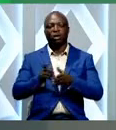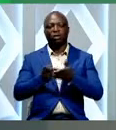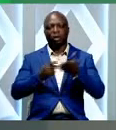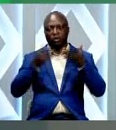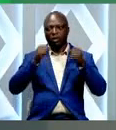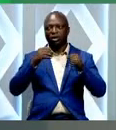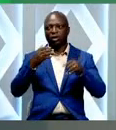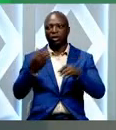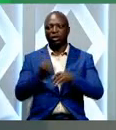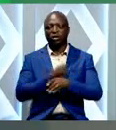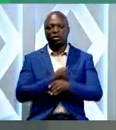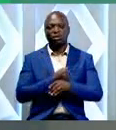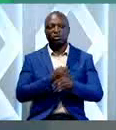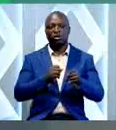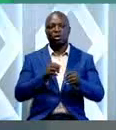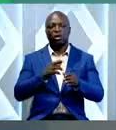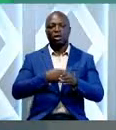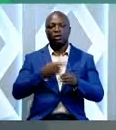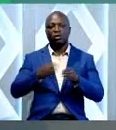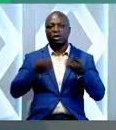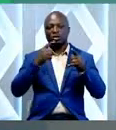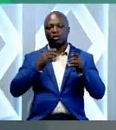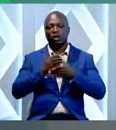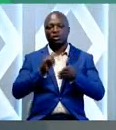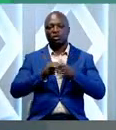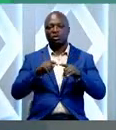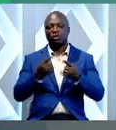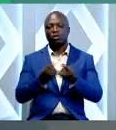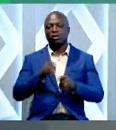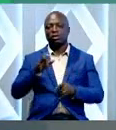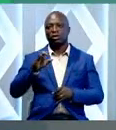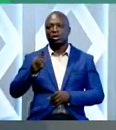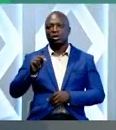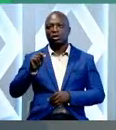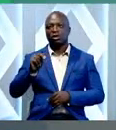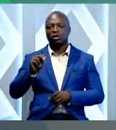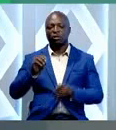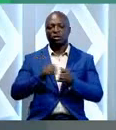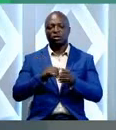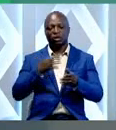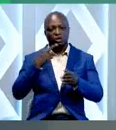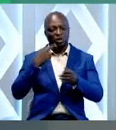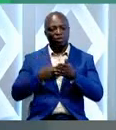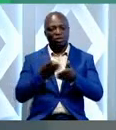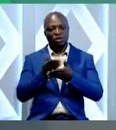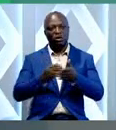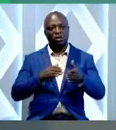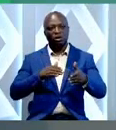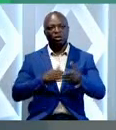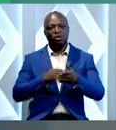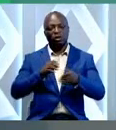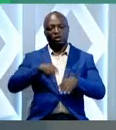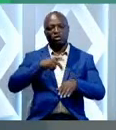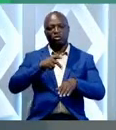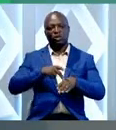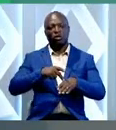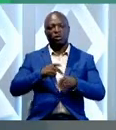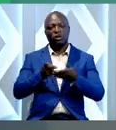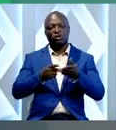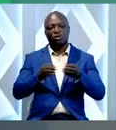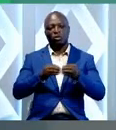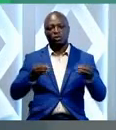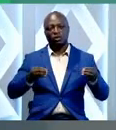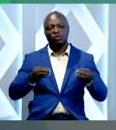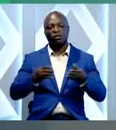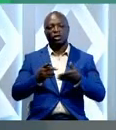le scrutin selon les résultats annoncés par la commission électorale, résultats contestés par le principal parti d'opposition. Le